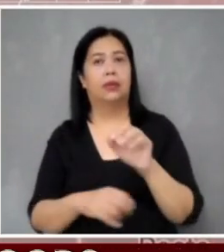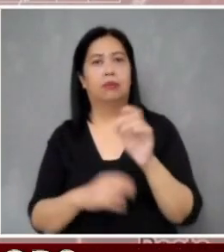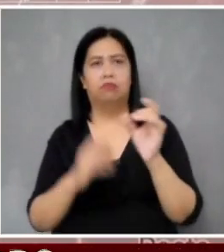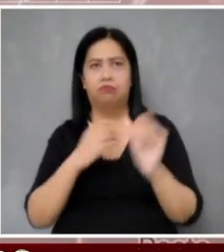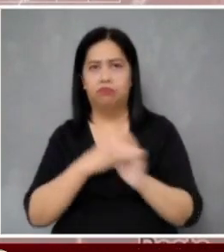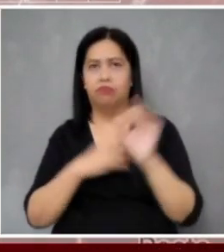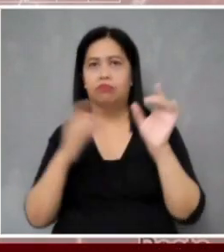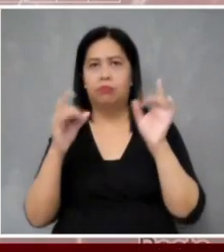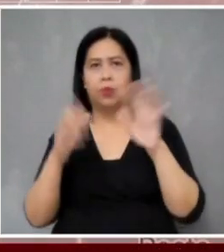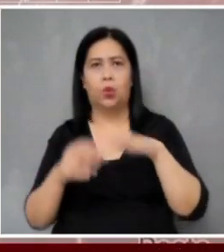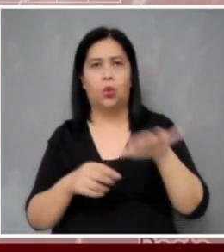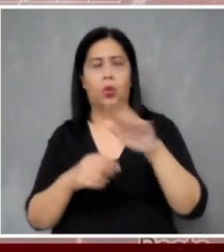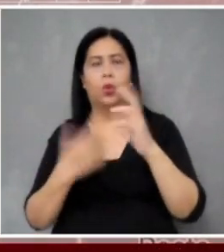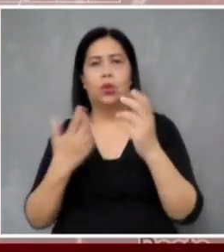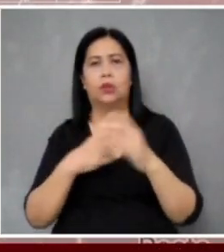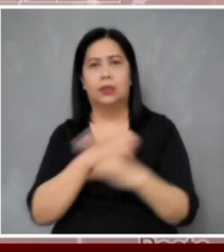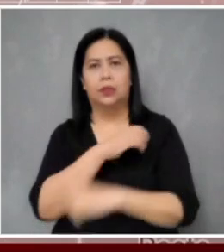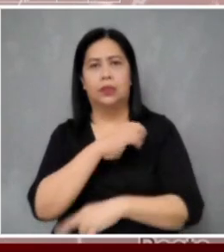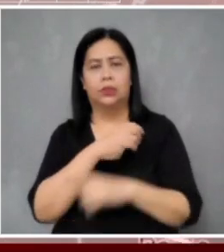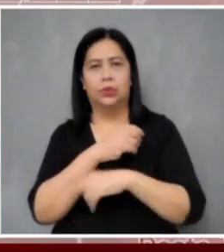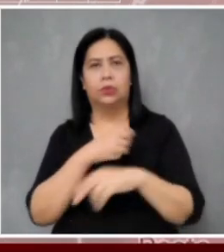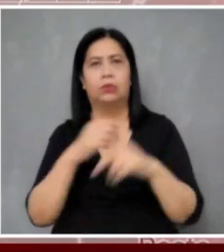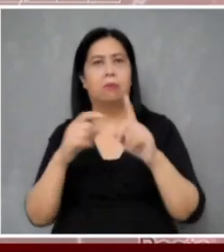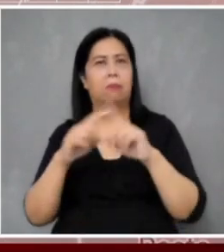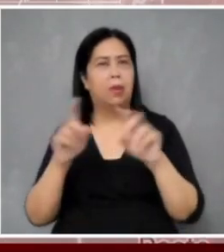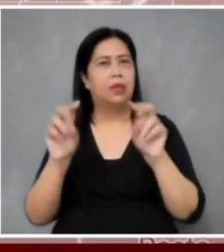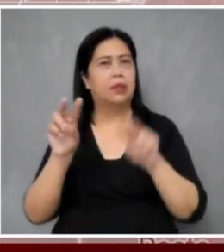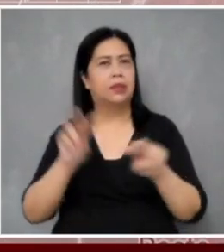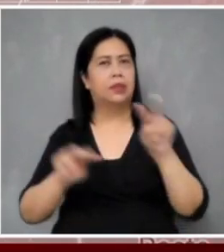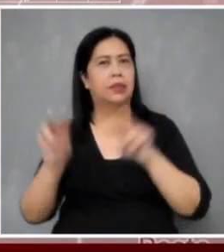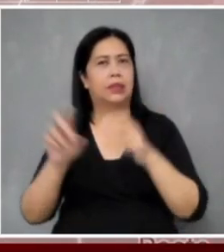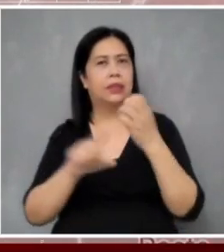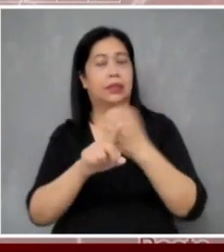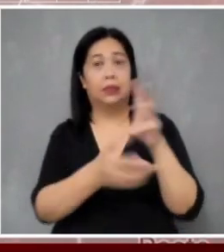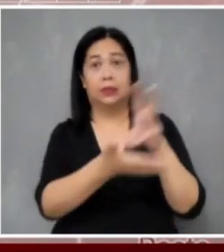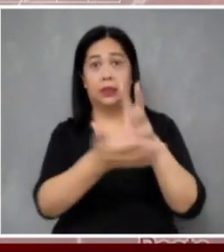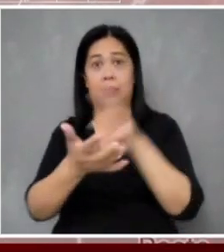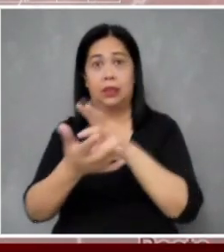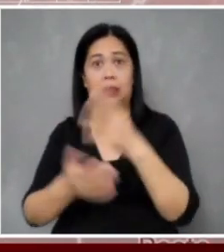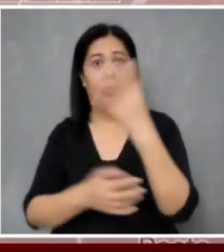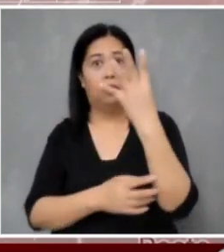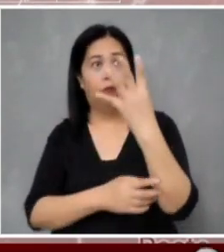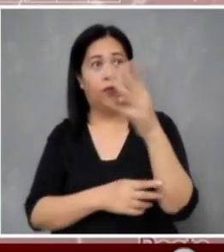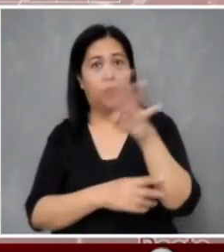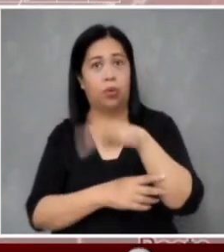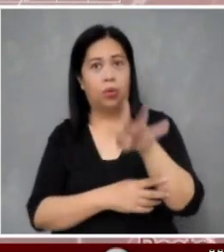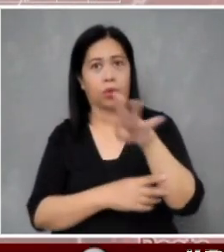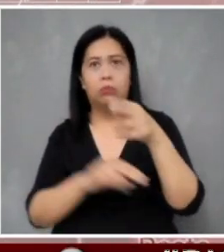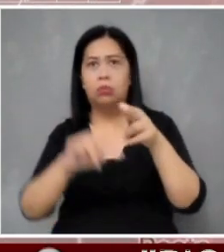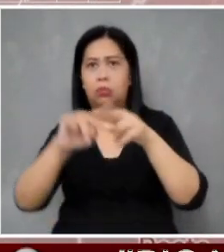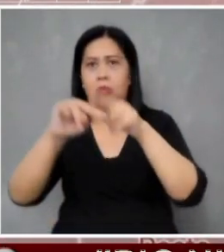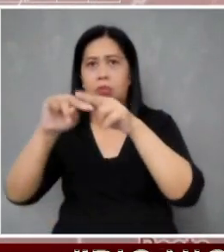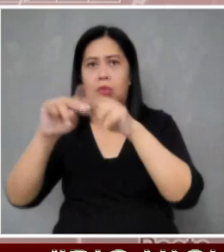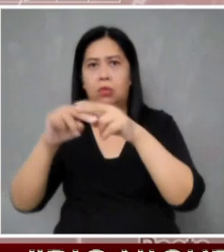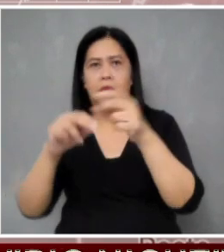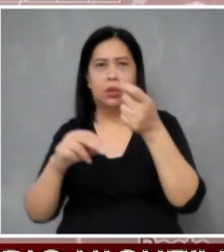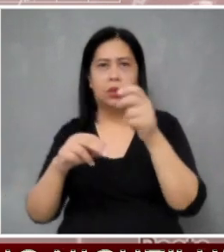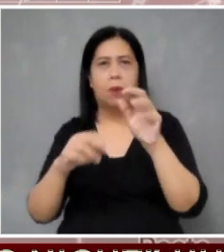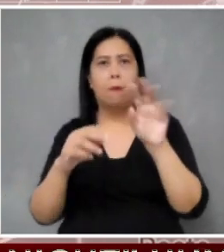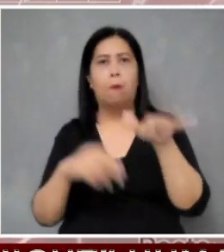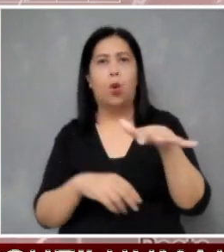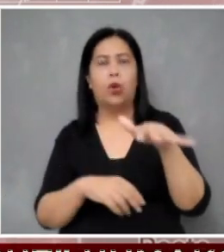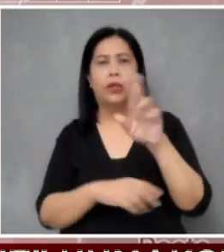rehiyon pagdating sa kaso. Pero kung titignan ng bawat syudad, 4 sa kanila tumaas na sa moderate risk dahil sa